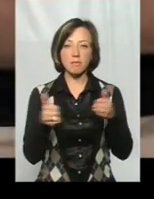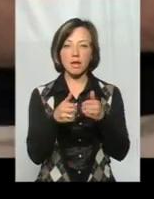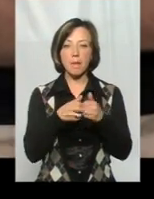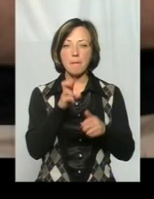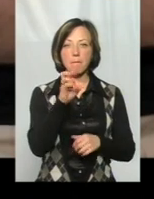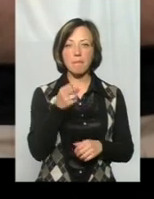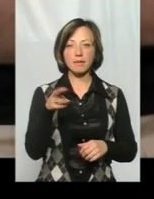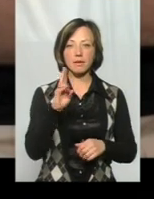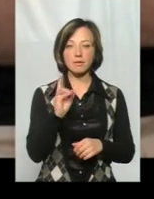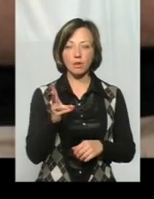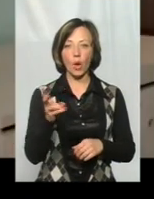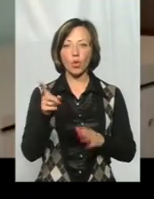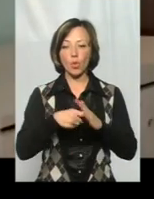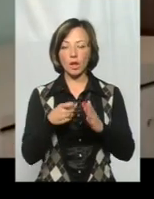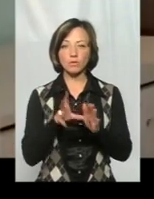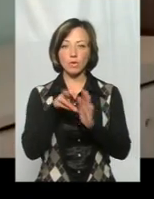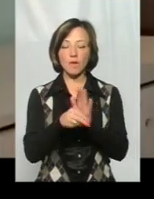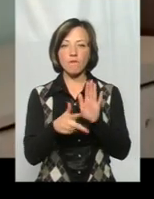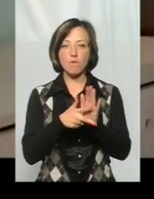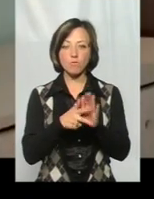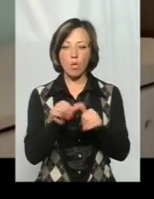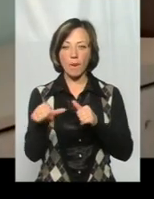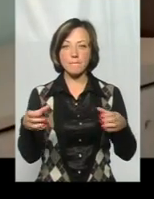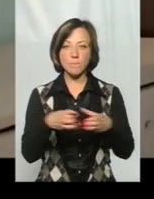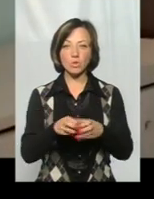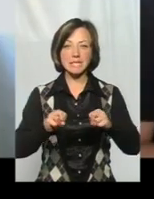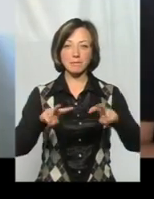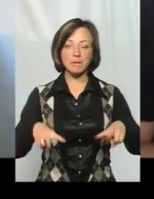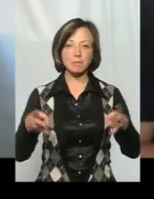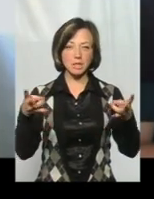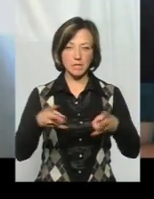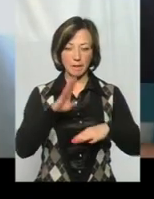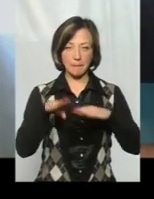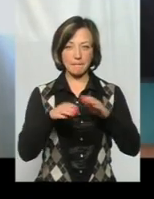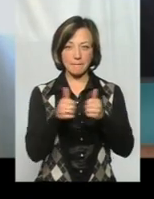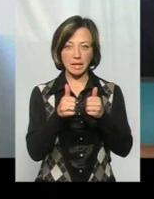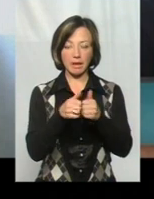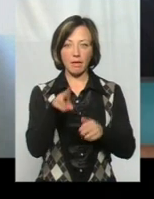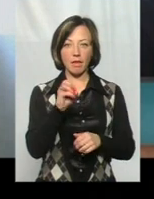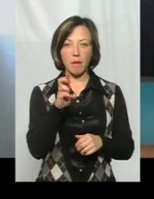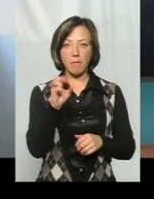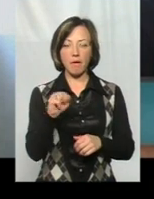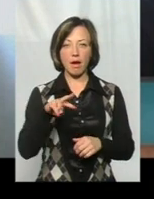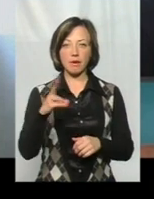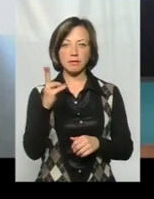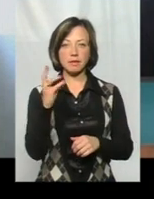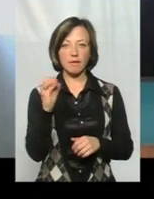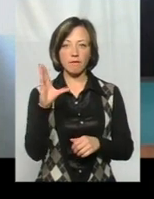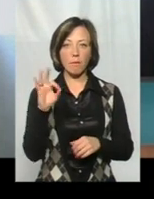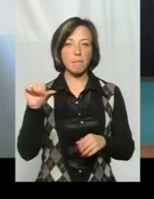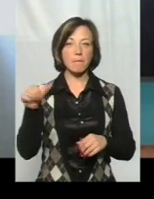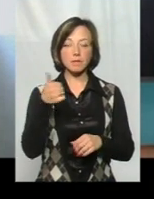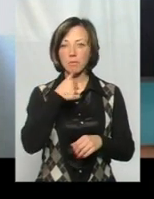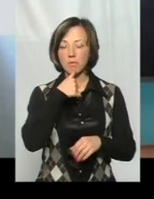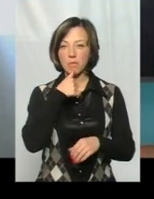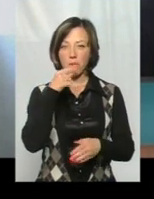Бердянська і Донецька. Згодом у складі 8-го окремого полку спецпризначення під Дебальцеве. Конкретно перший раз такий попав під ці під